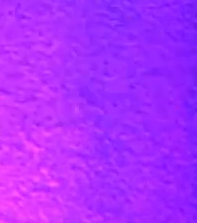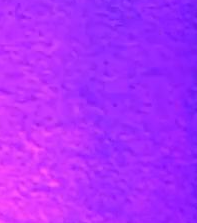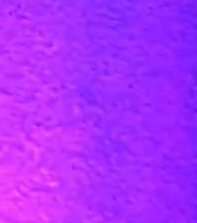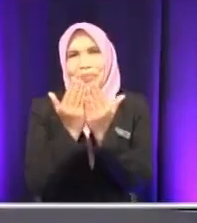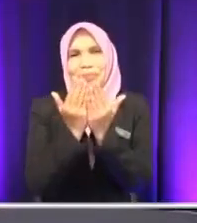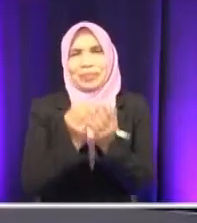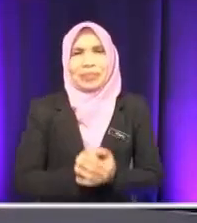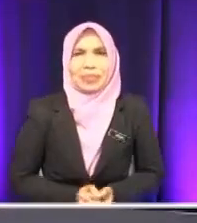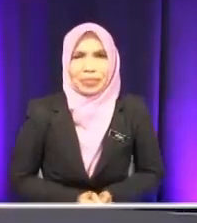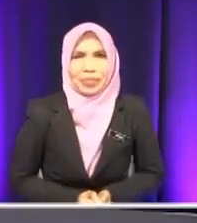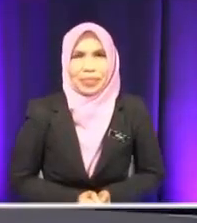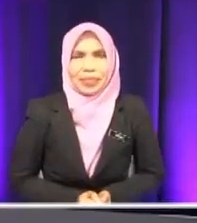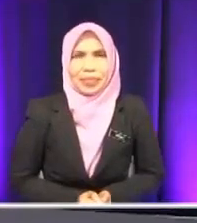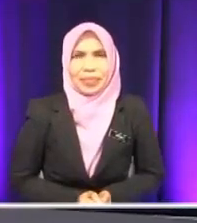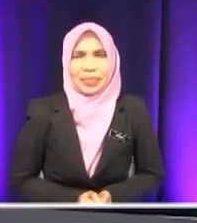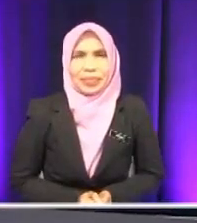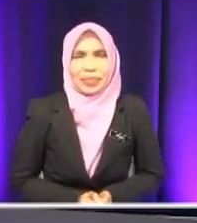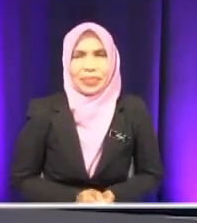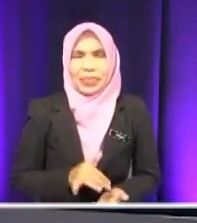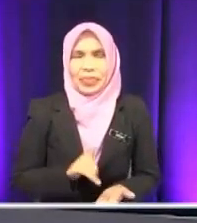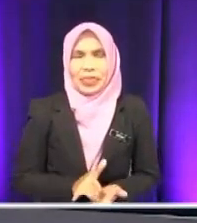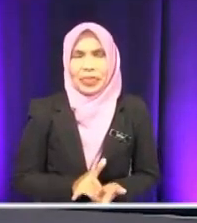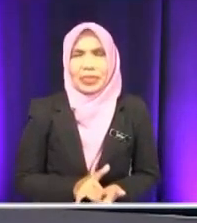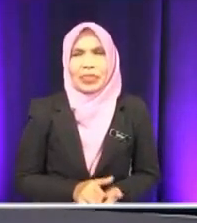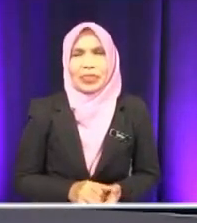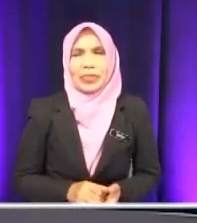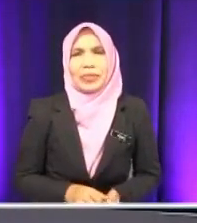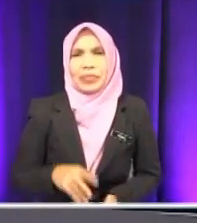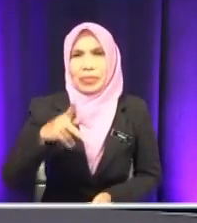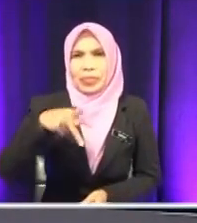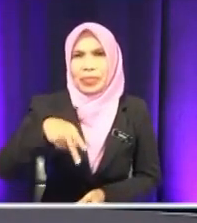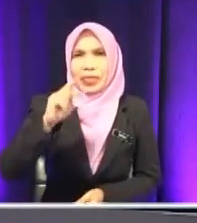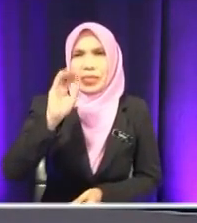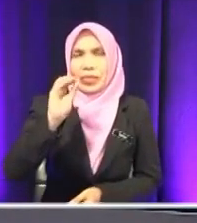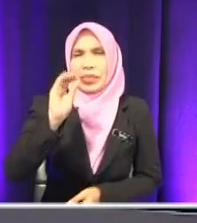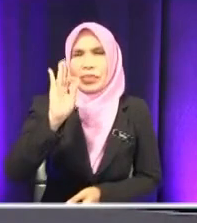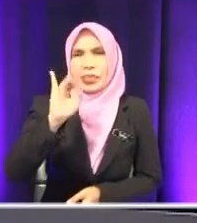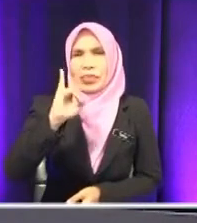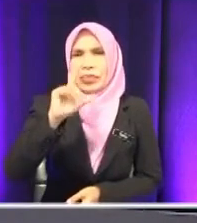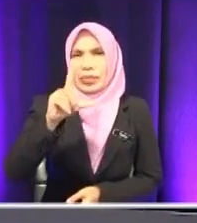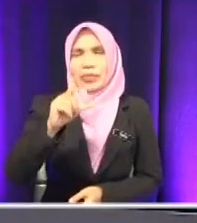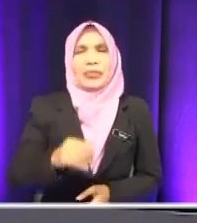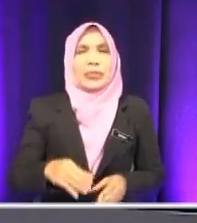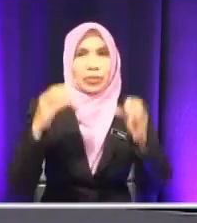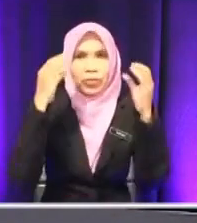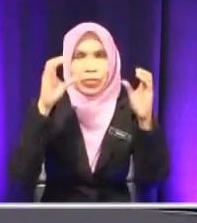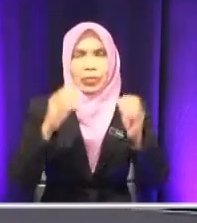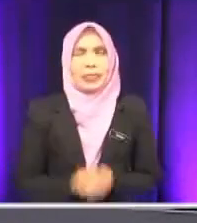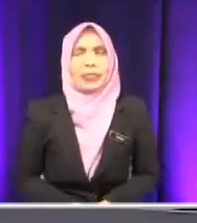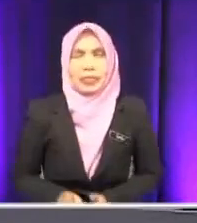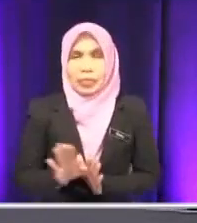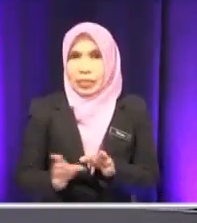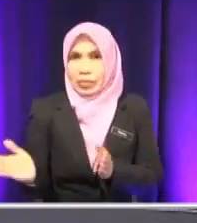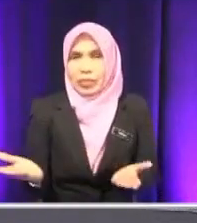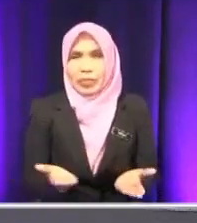Oke dan itu di profil guru kita hari ini kita persilahkan cekgu Frida Yusuf Assalamualaikum